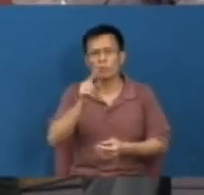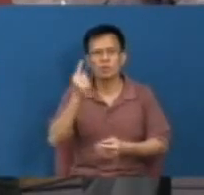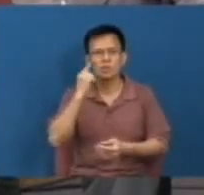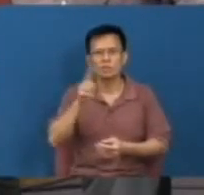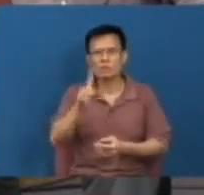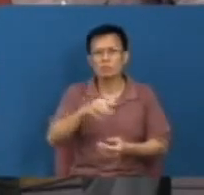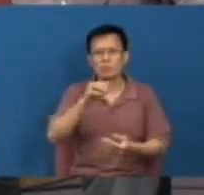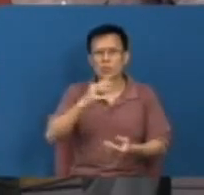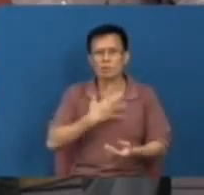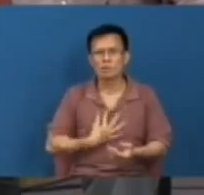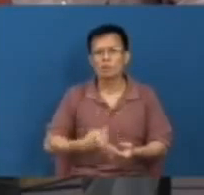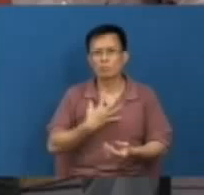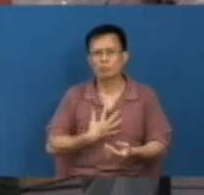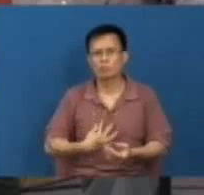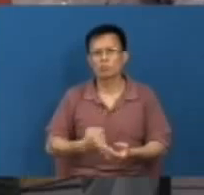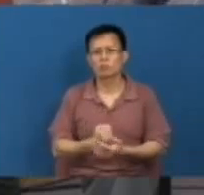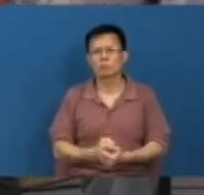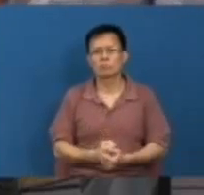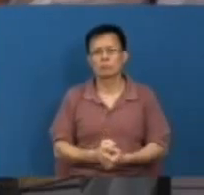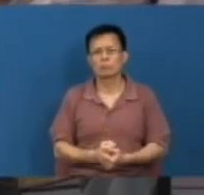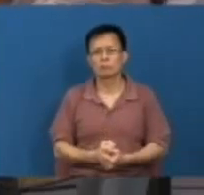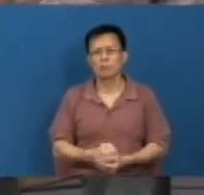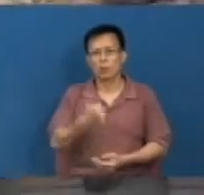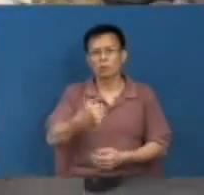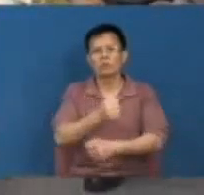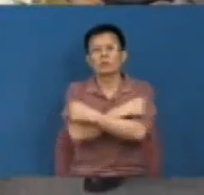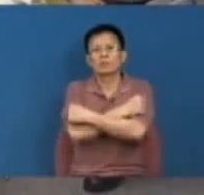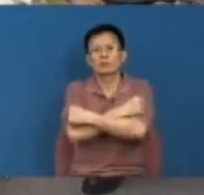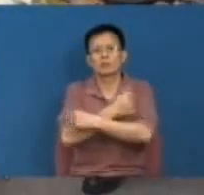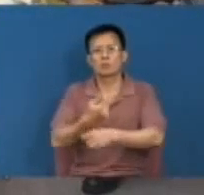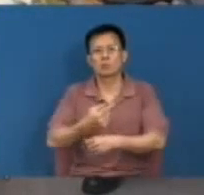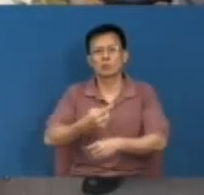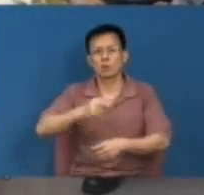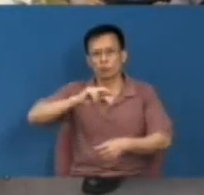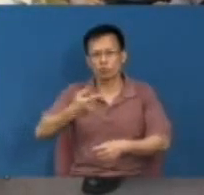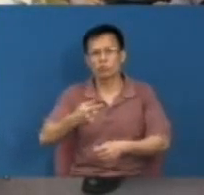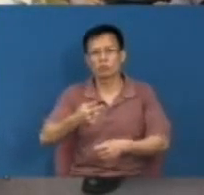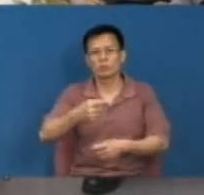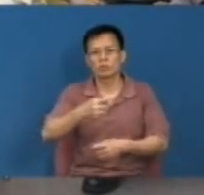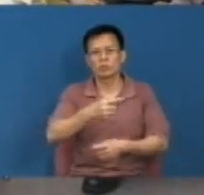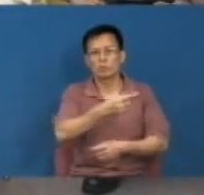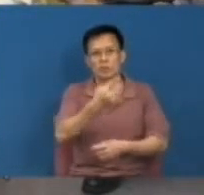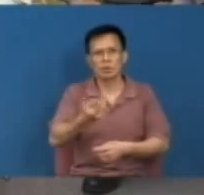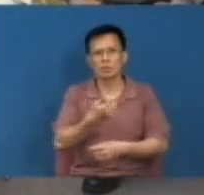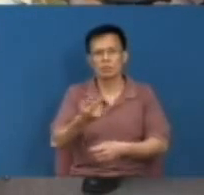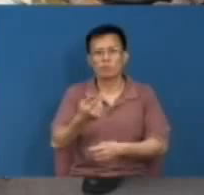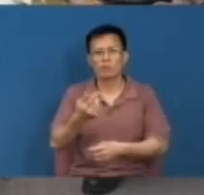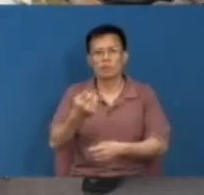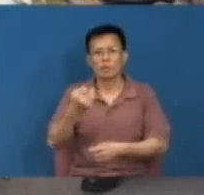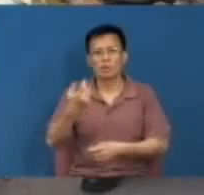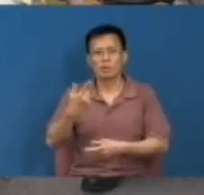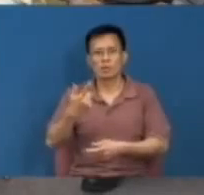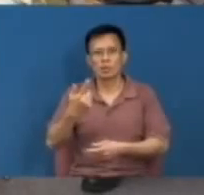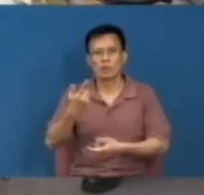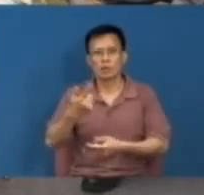年嘅樓齡或者 cup house 嘅設施咯。 好，我哋休息一陣咧，就我哋換幾位樓上嘅苦主業主同大家